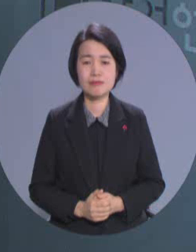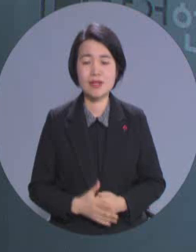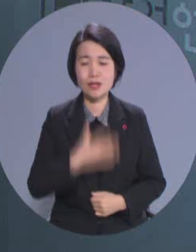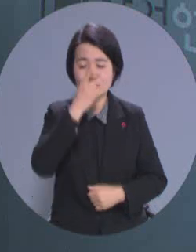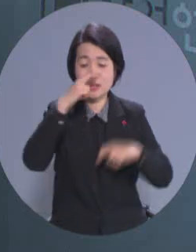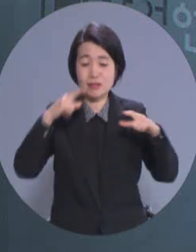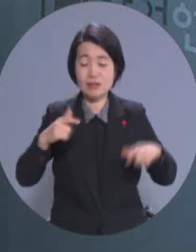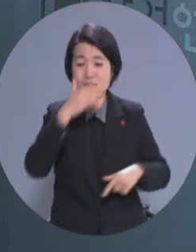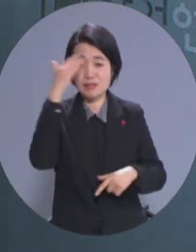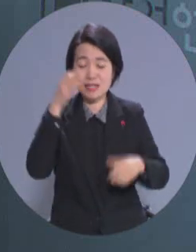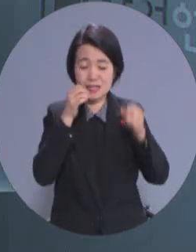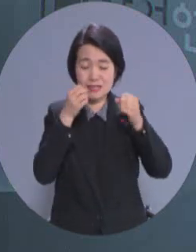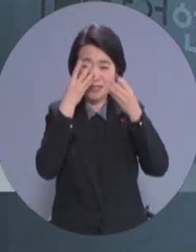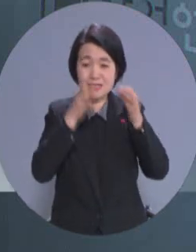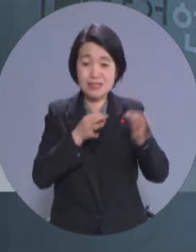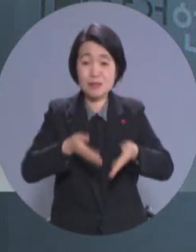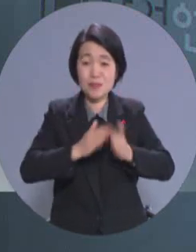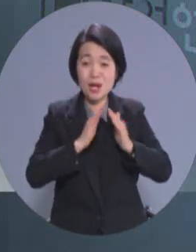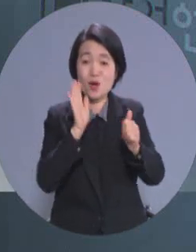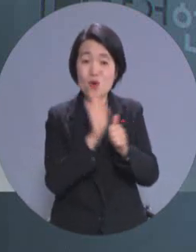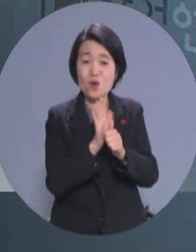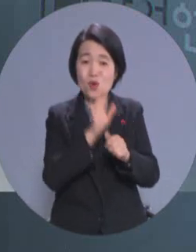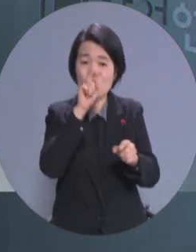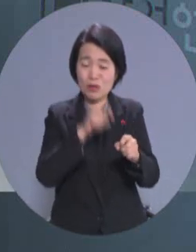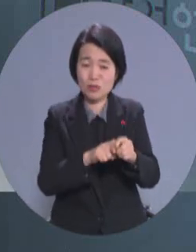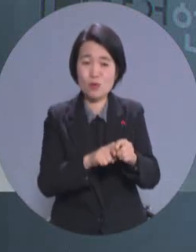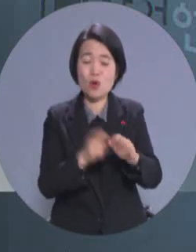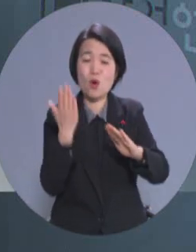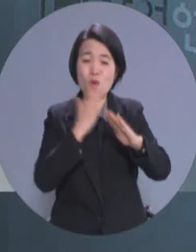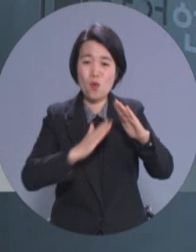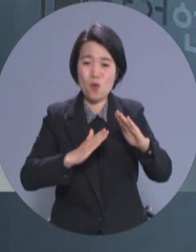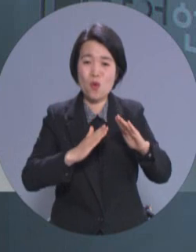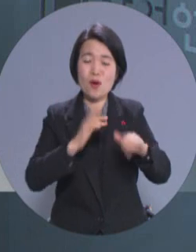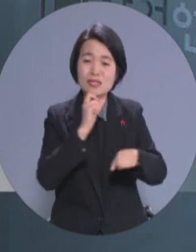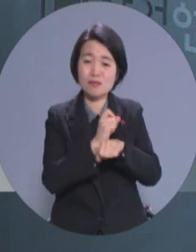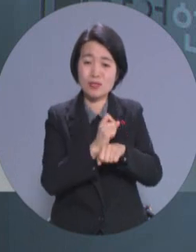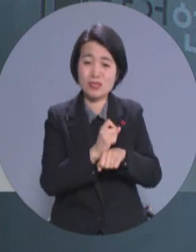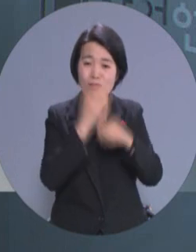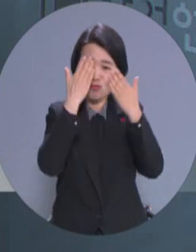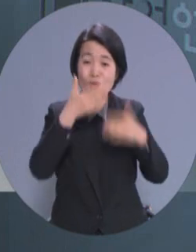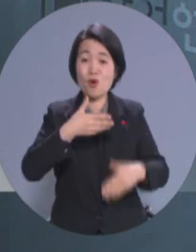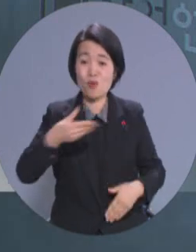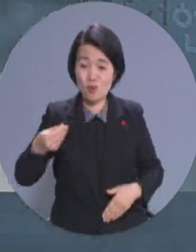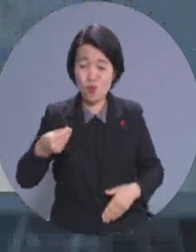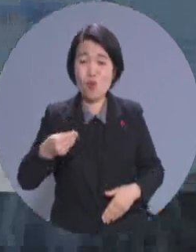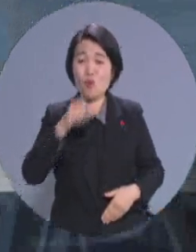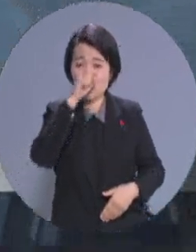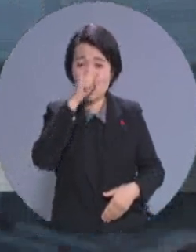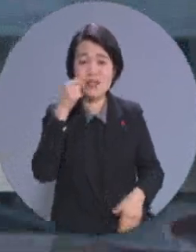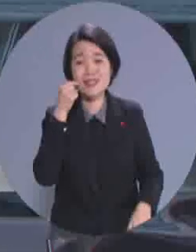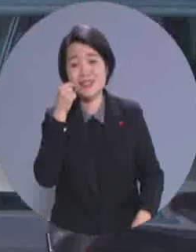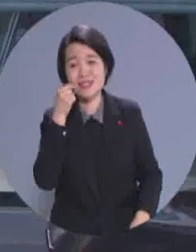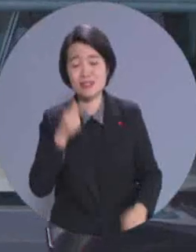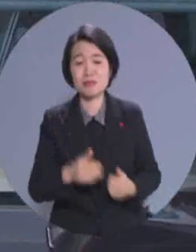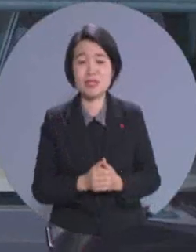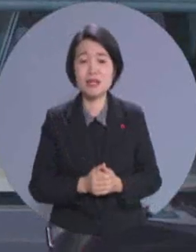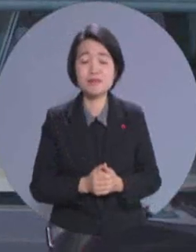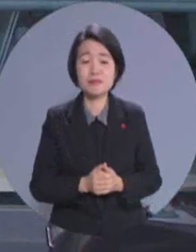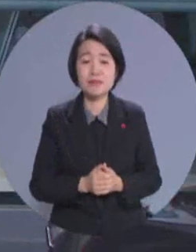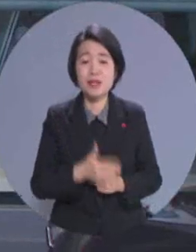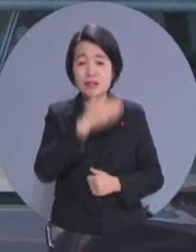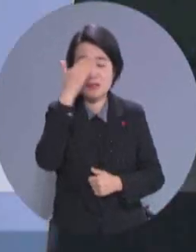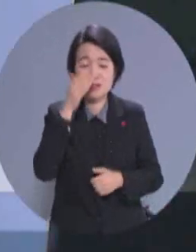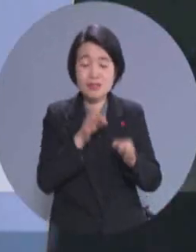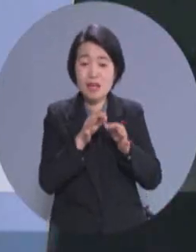순천 시가 청년 창업을 돕기 위해 공유 오피스를 무상 임대하는 사업이 성과를 거두고 있다고 밝혔습니다 순천시는